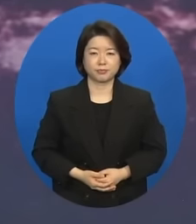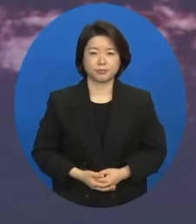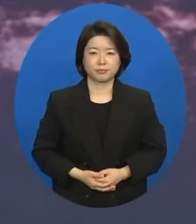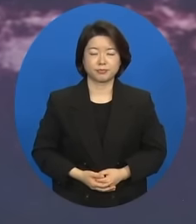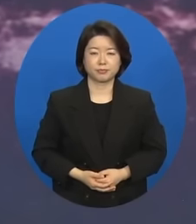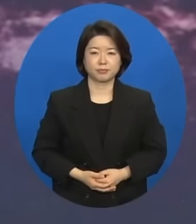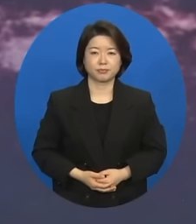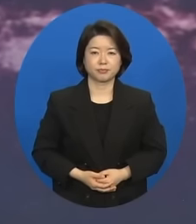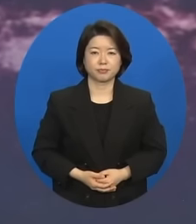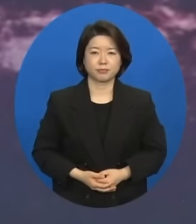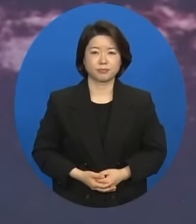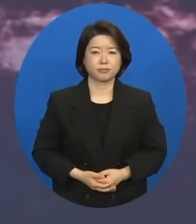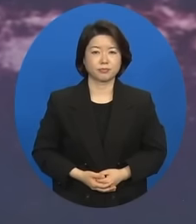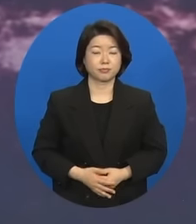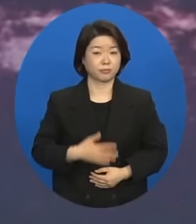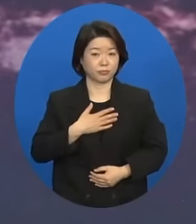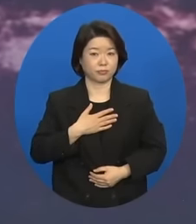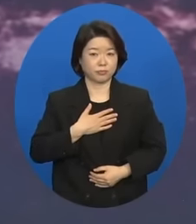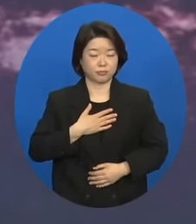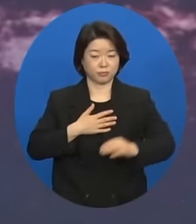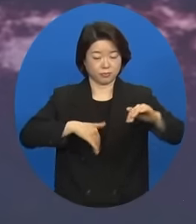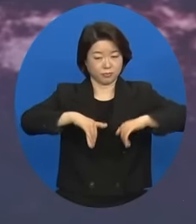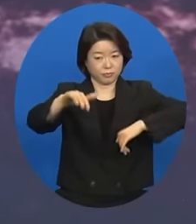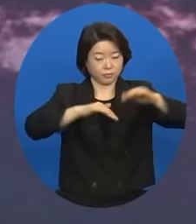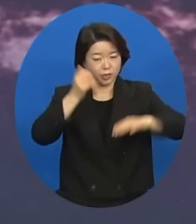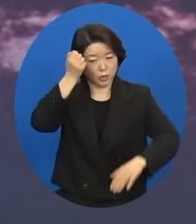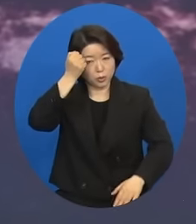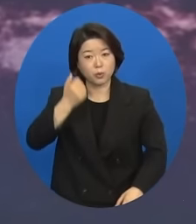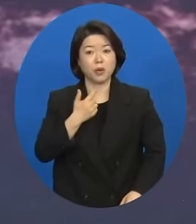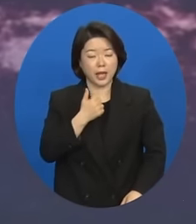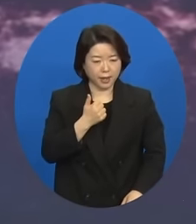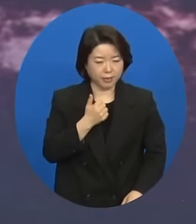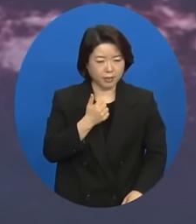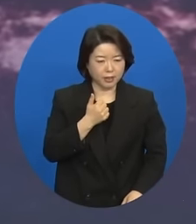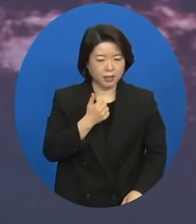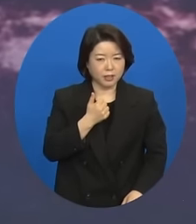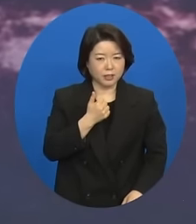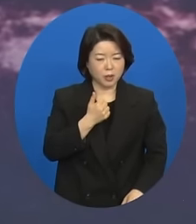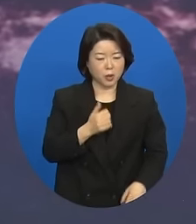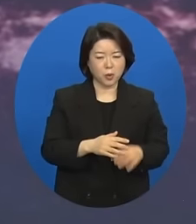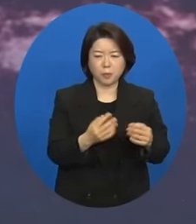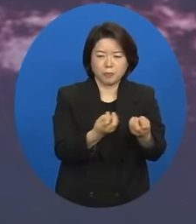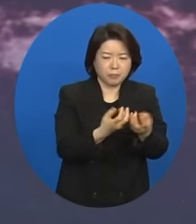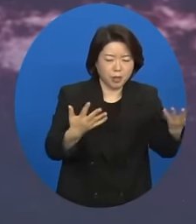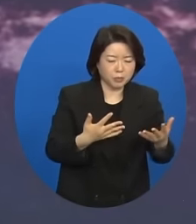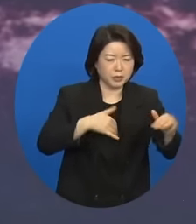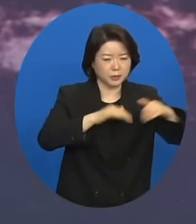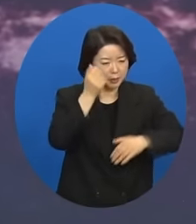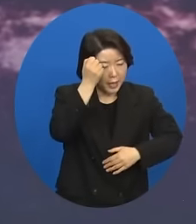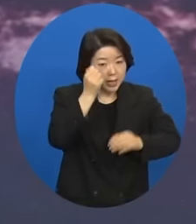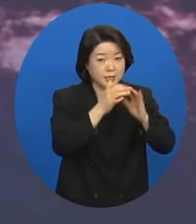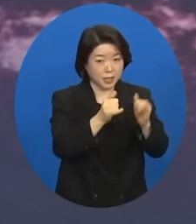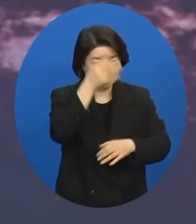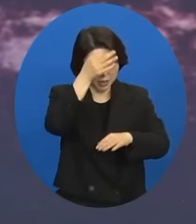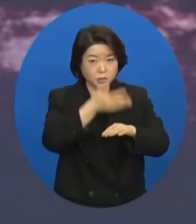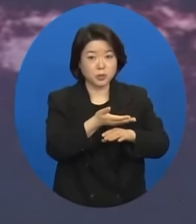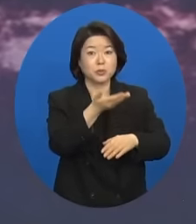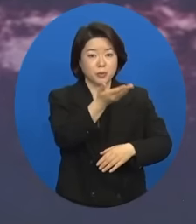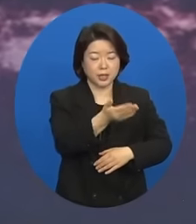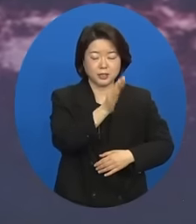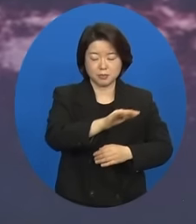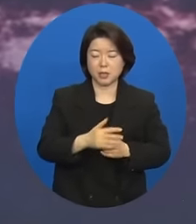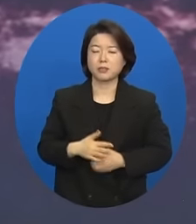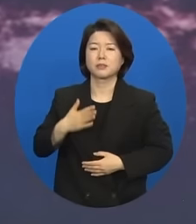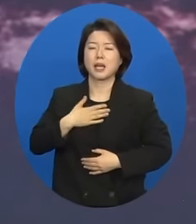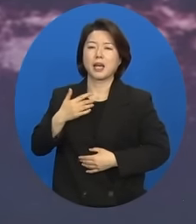있습니다 아 정말 노숙해 아만 했던 분들에게 좀 죄송하지만 아 체험이 있어요 저에게도 뭐냐면